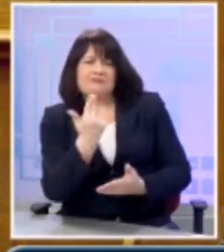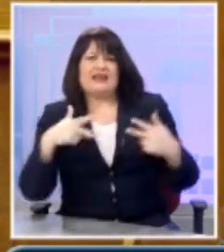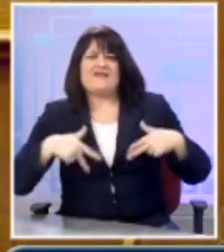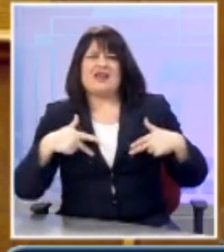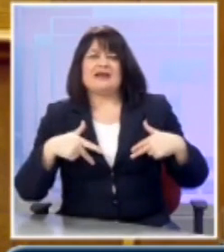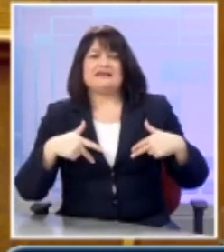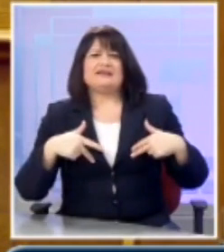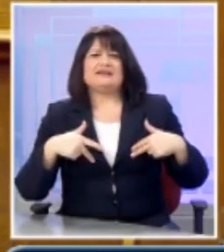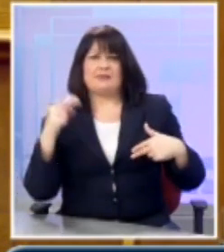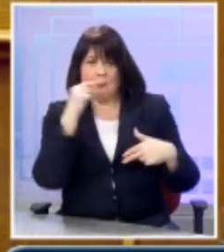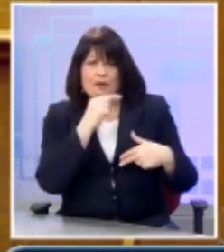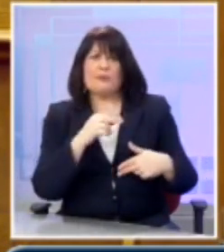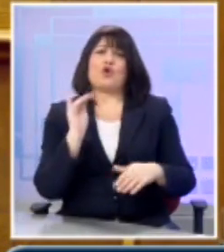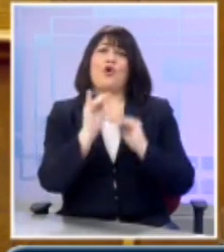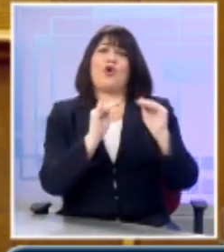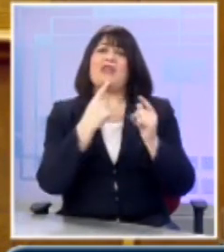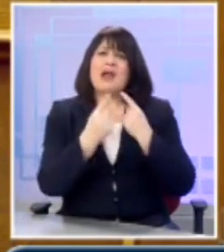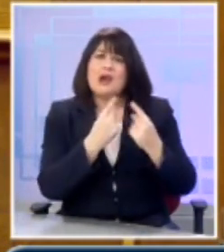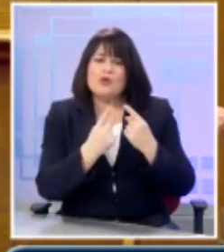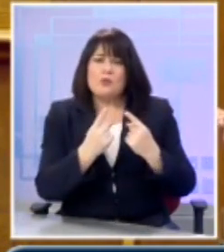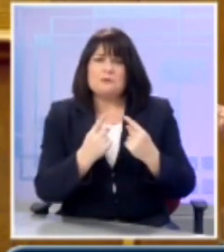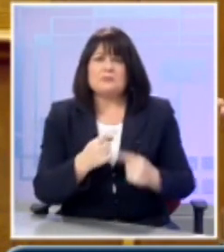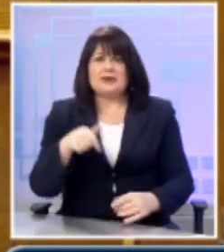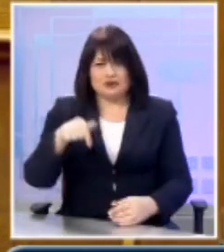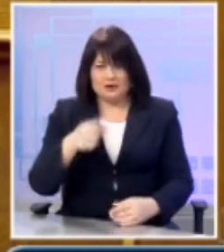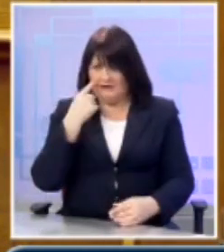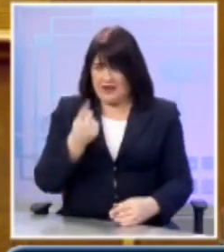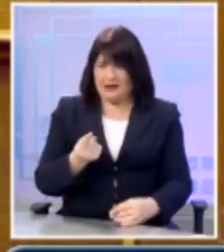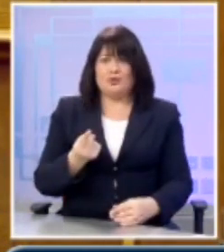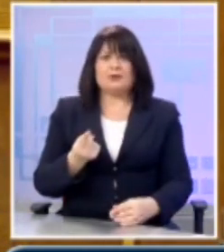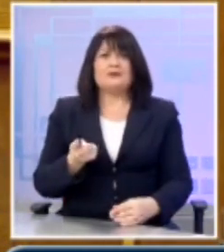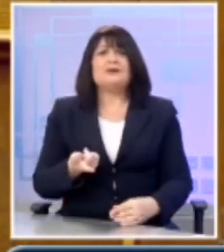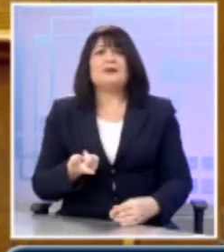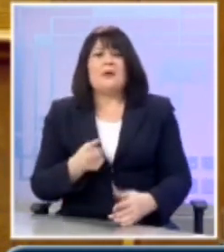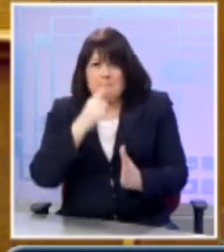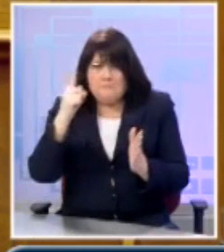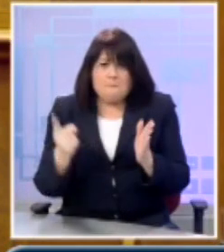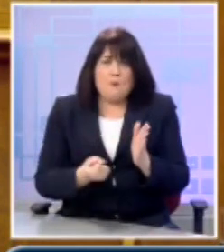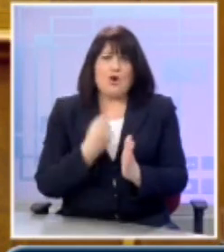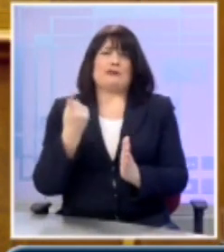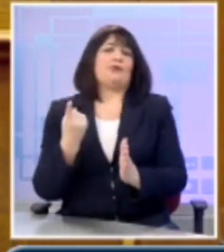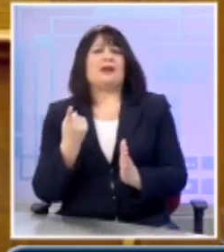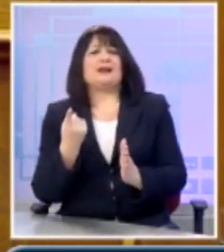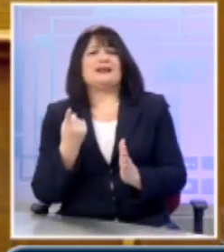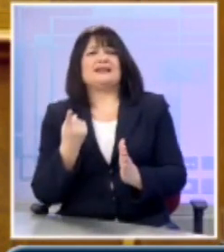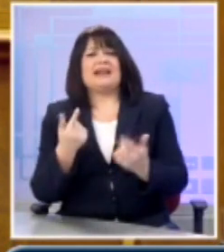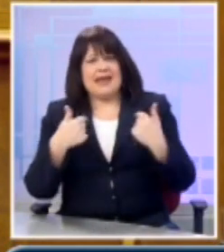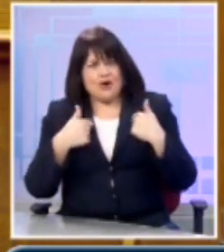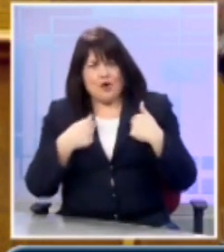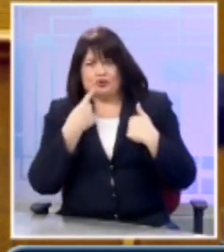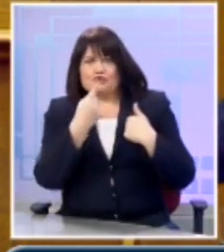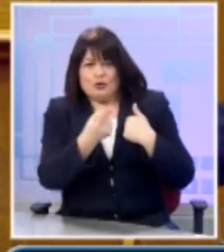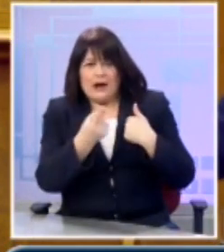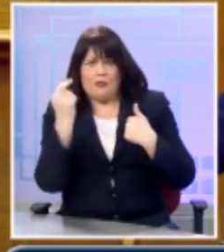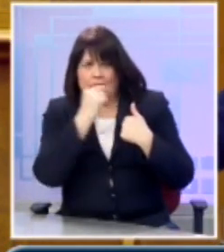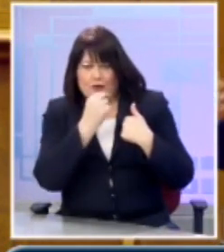να συνομιλήσουν με τον Πρωθυπουργό, να κάνουν διάλογο. Και βλέπω τώρα που για πρώτη φορά αυτό τους δίνεται από την